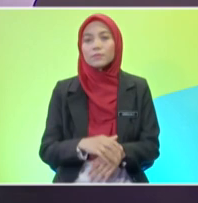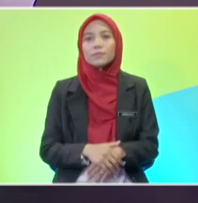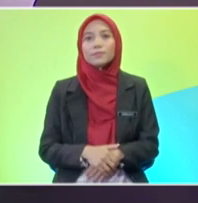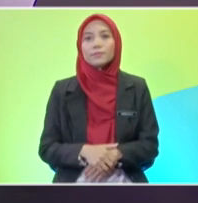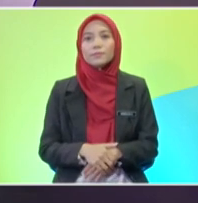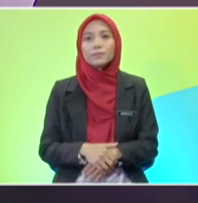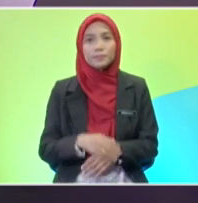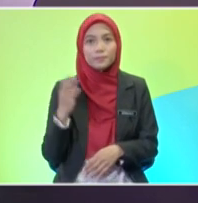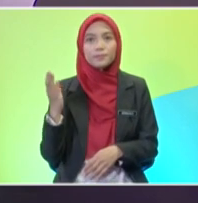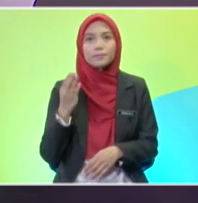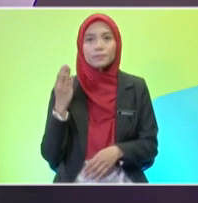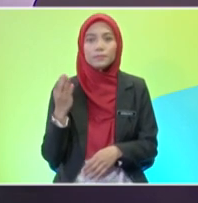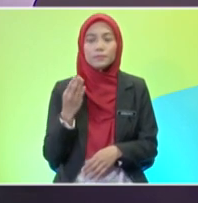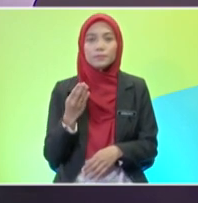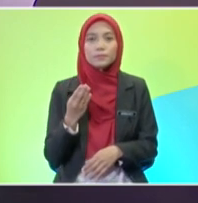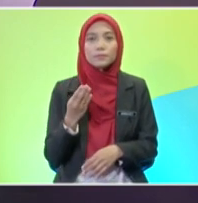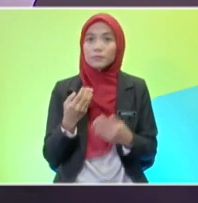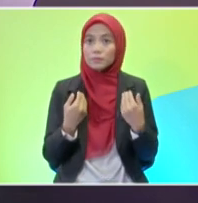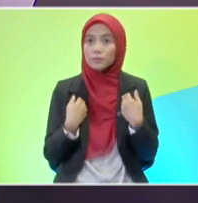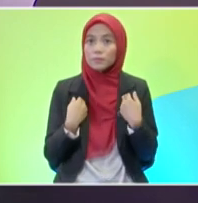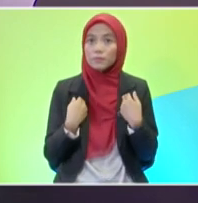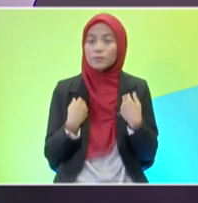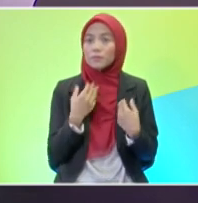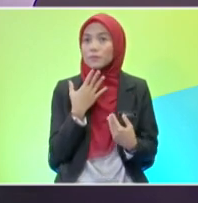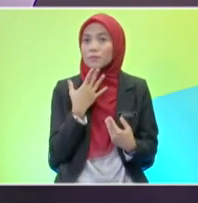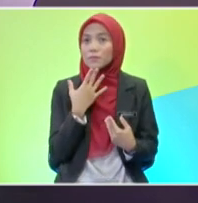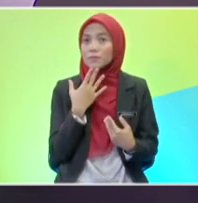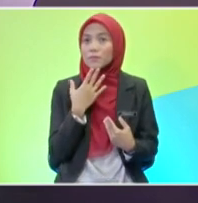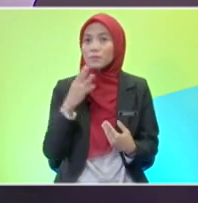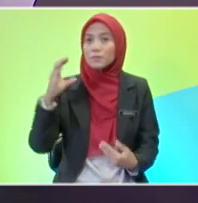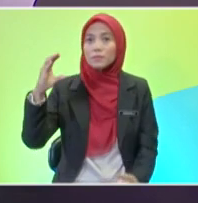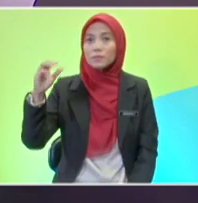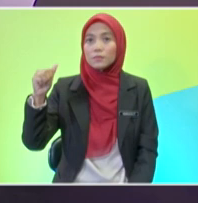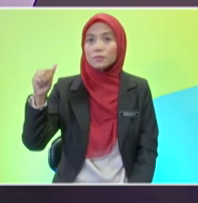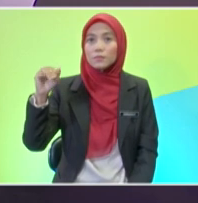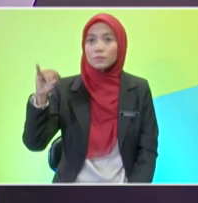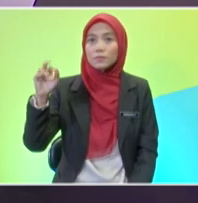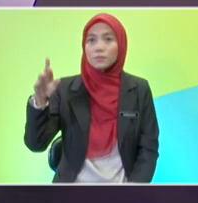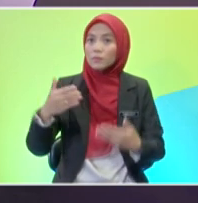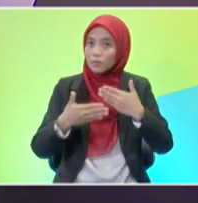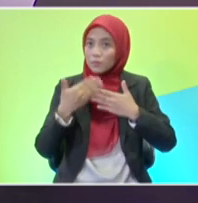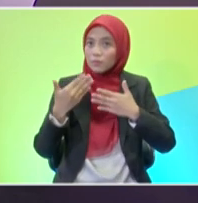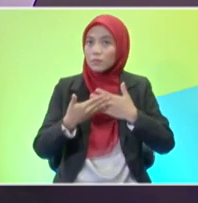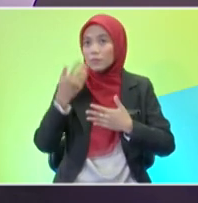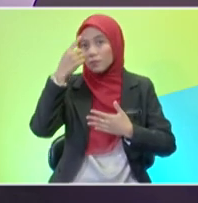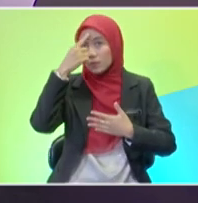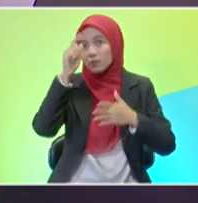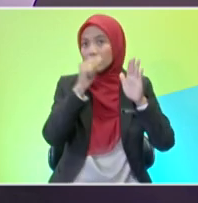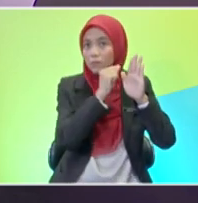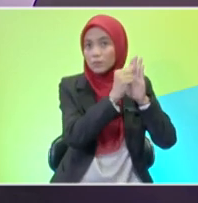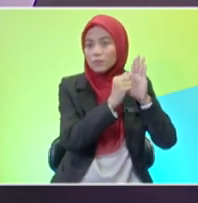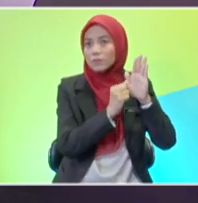biasanya mempunyai dakwah yang cair untuk memudahkan kita punya ukiran lah